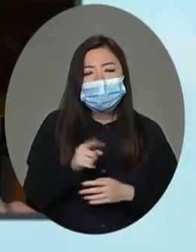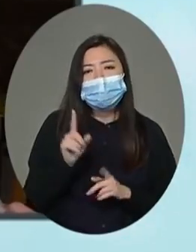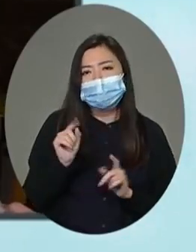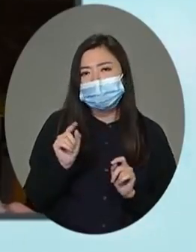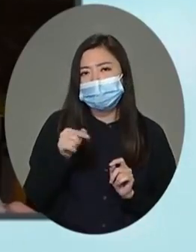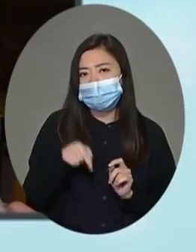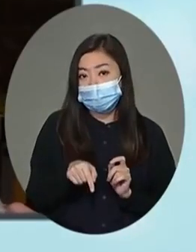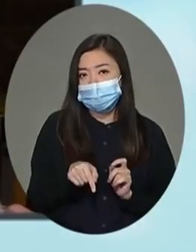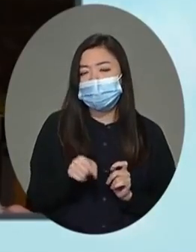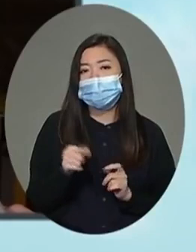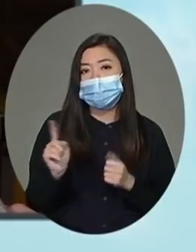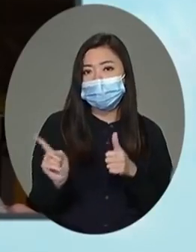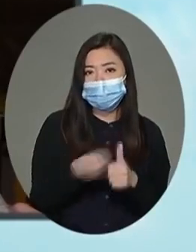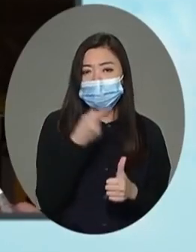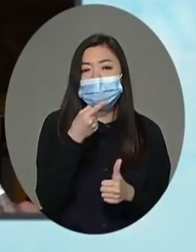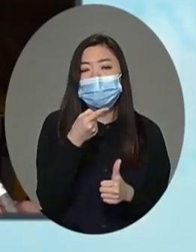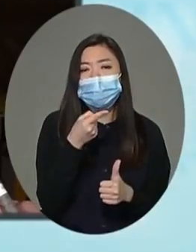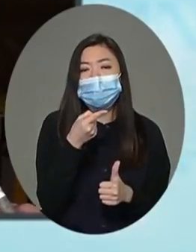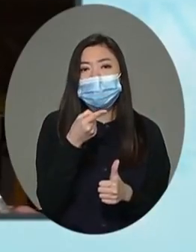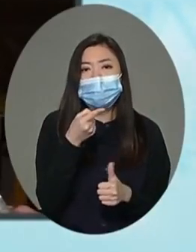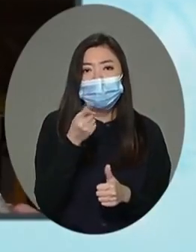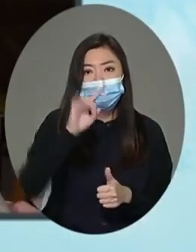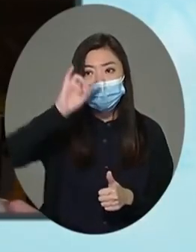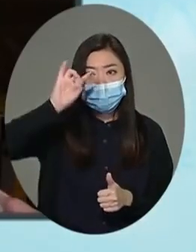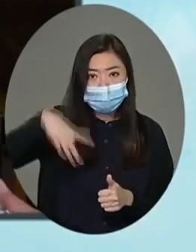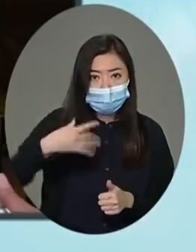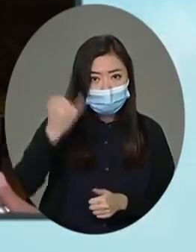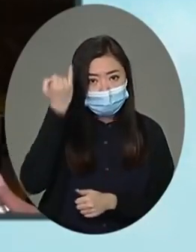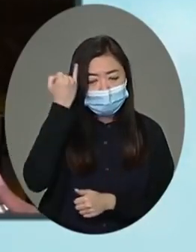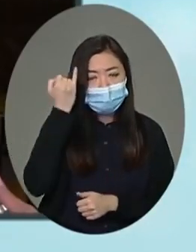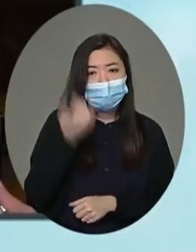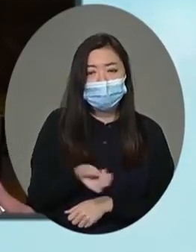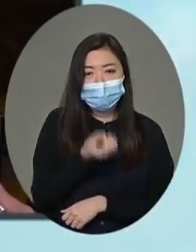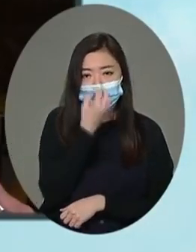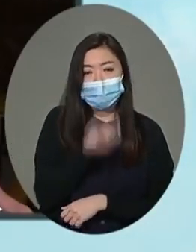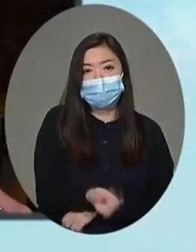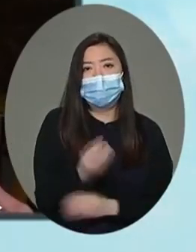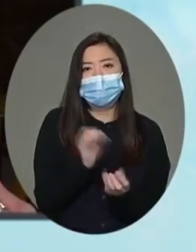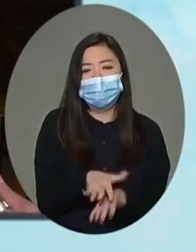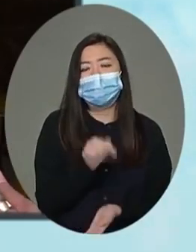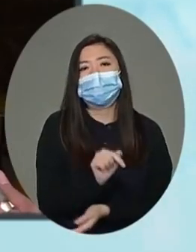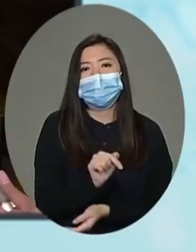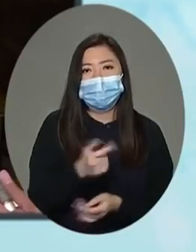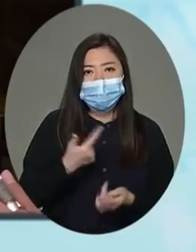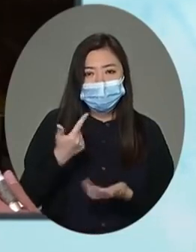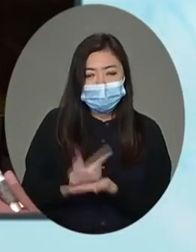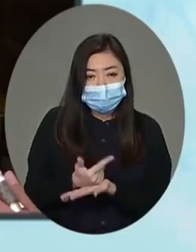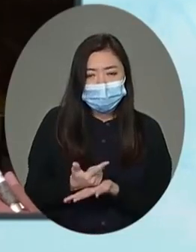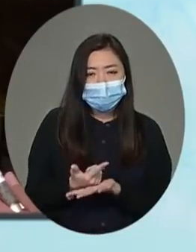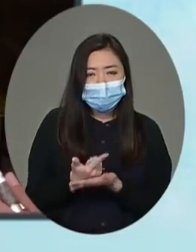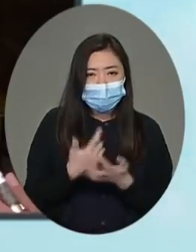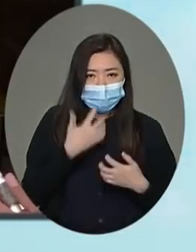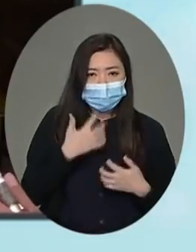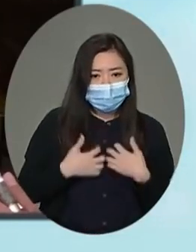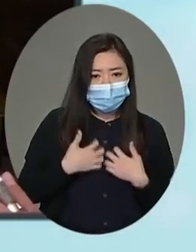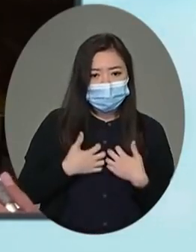相信咧，呢個係第一宗咧，即係未揾到源頭，但係喺我哋本地感染嘅個案。所以咧，我哋係非常之緊